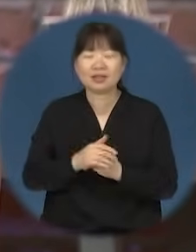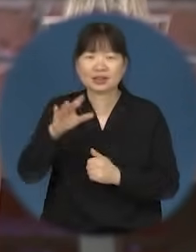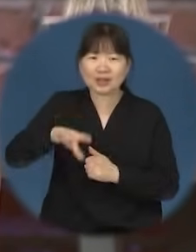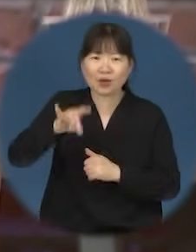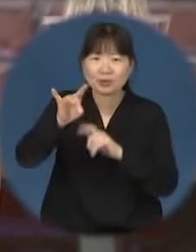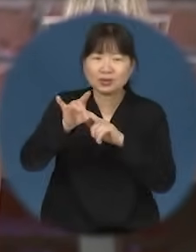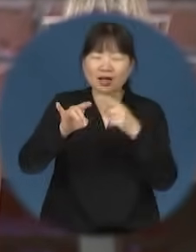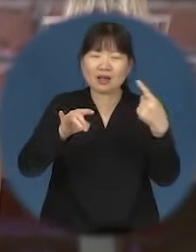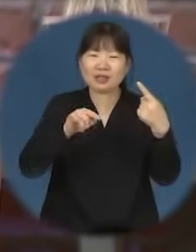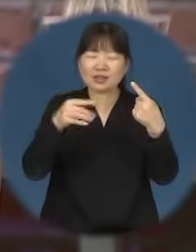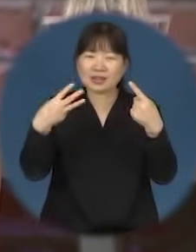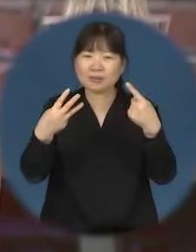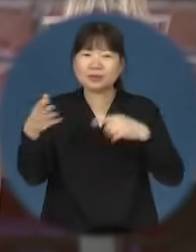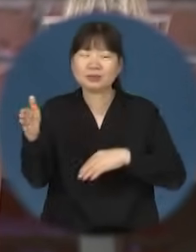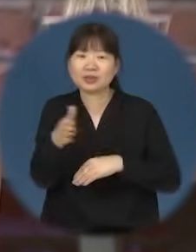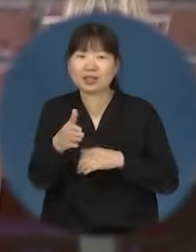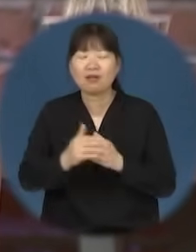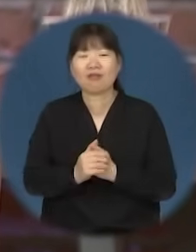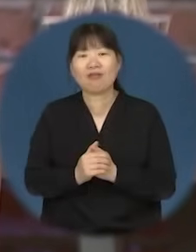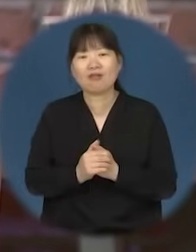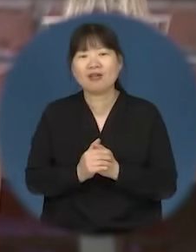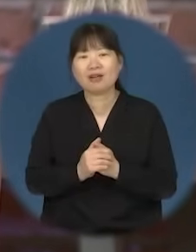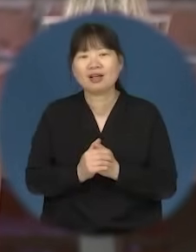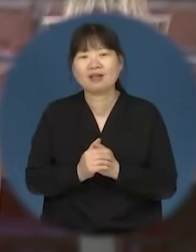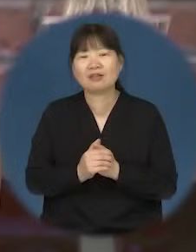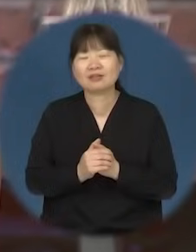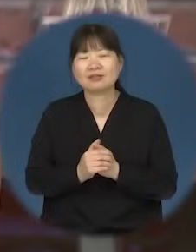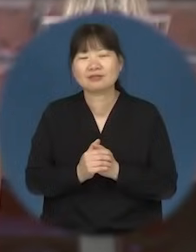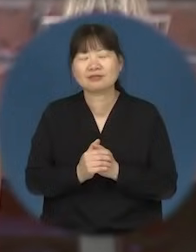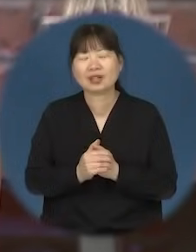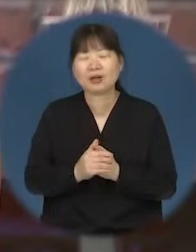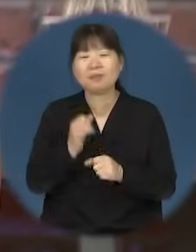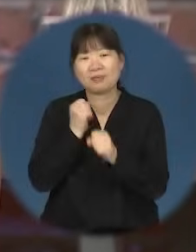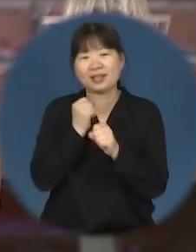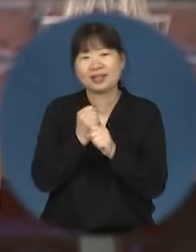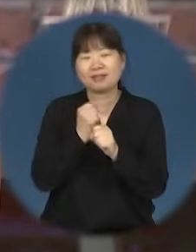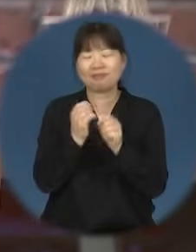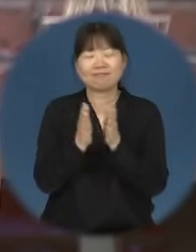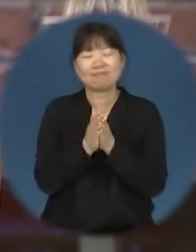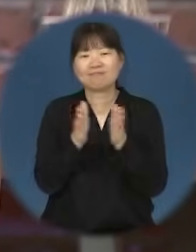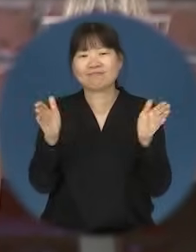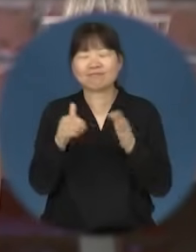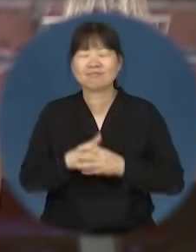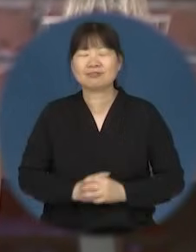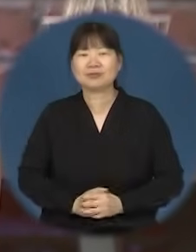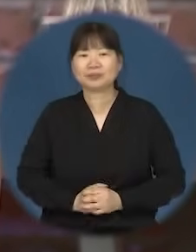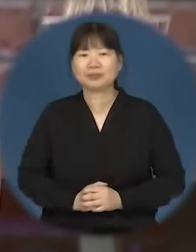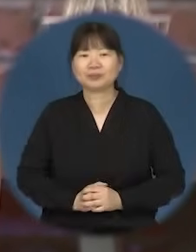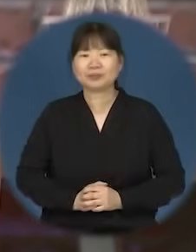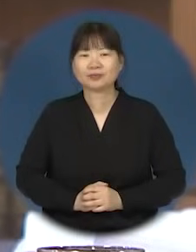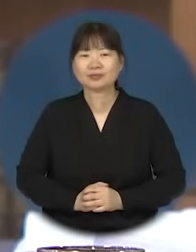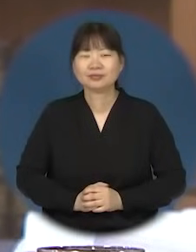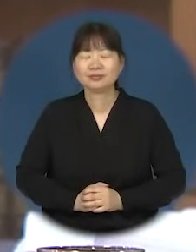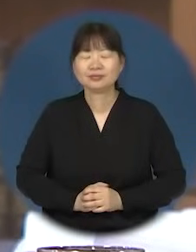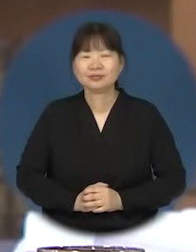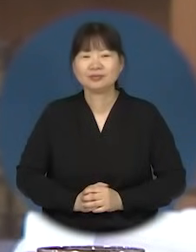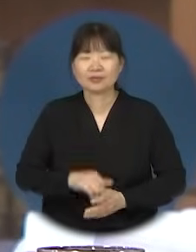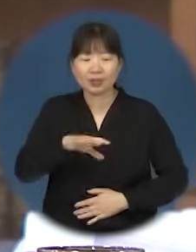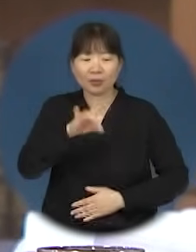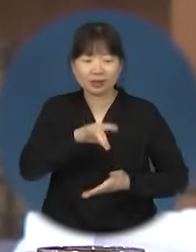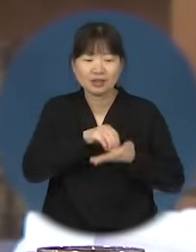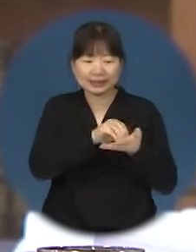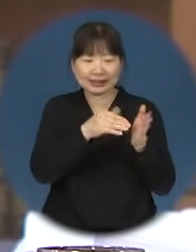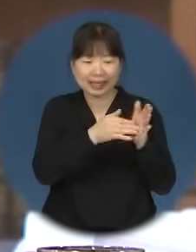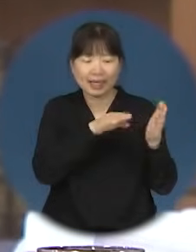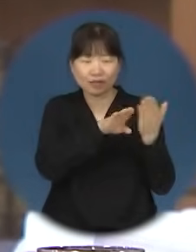최초로 1월 3일부터 채굴이 되기 시작했어요. 그러니까 발행이 되고 됐다고 보시면 될 것 같습니다. 예. 그게 이제 먼저